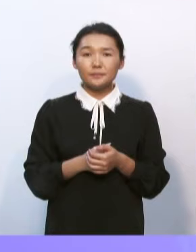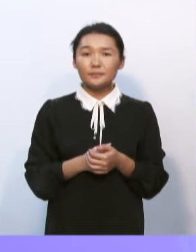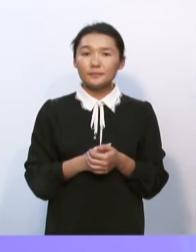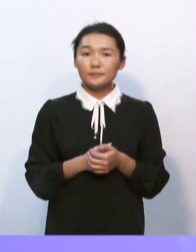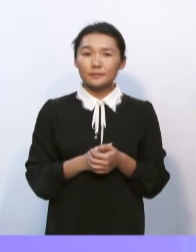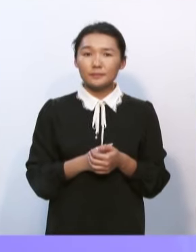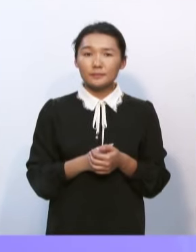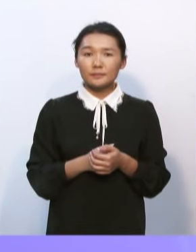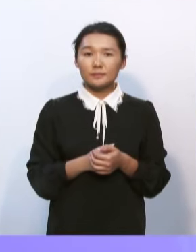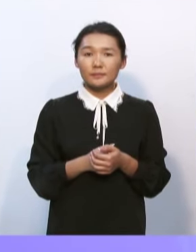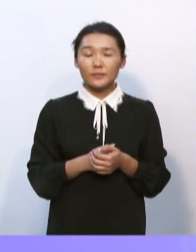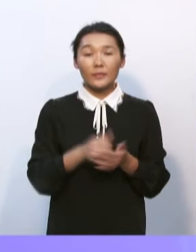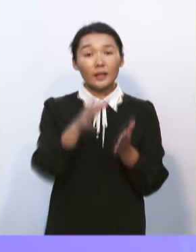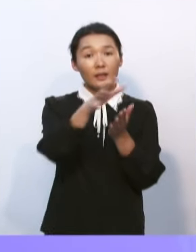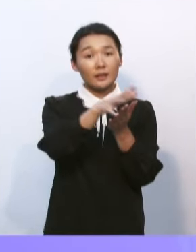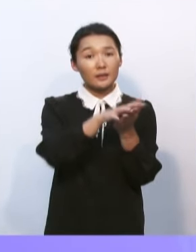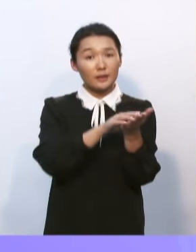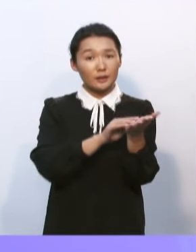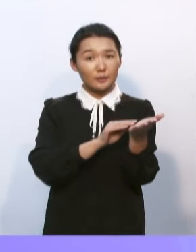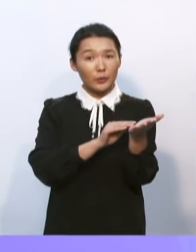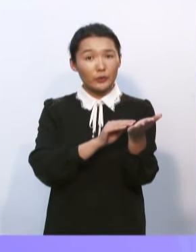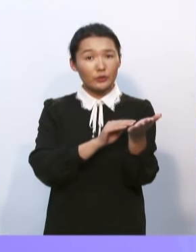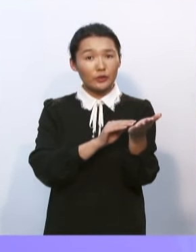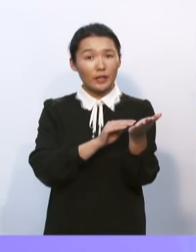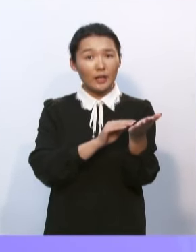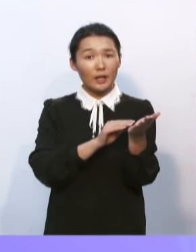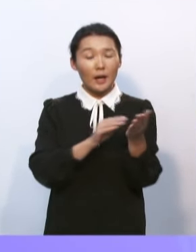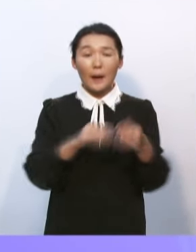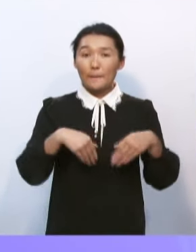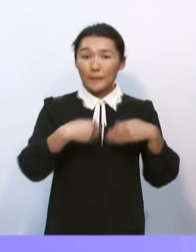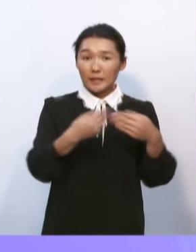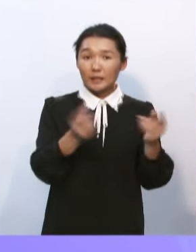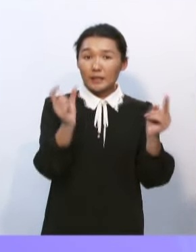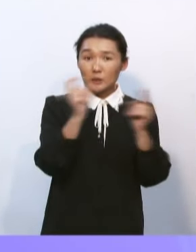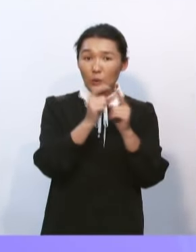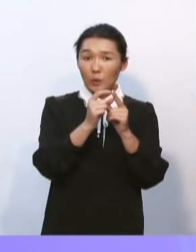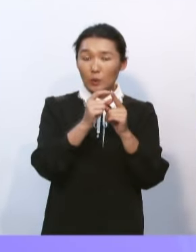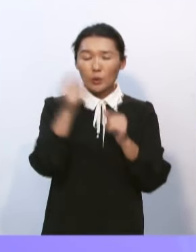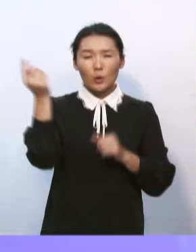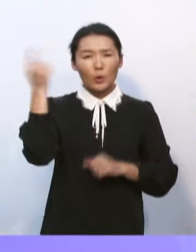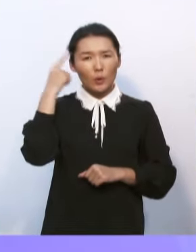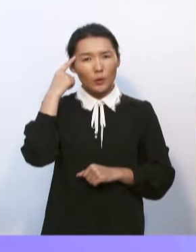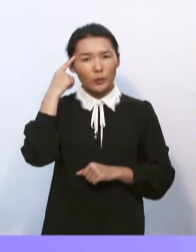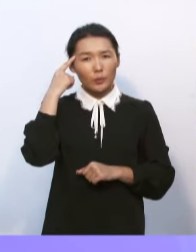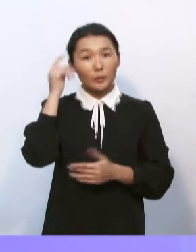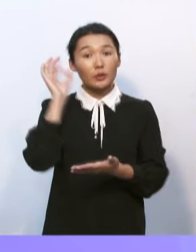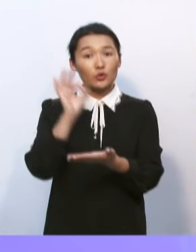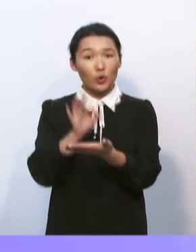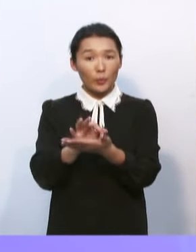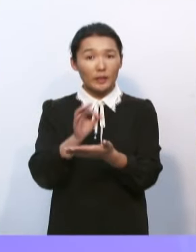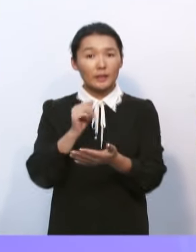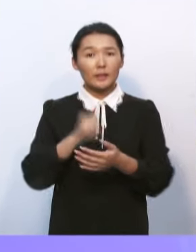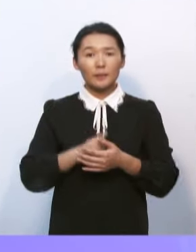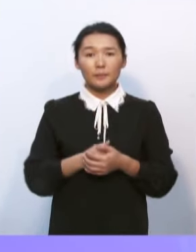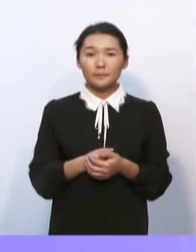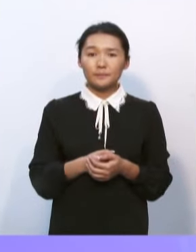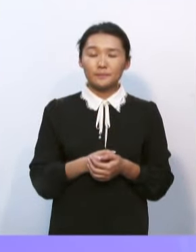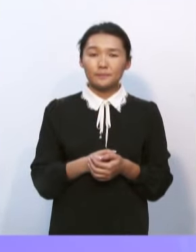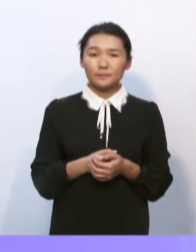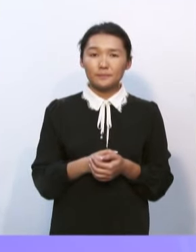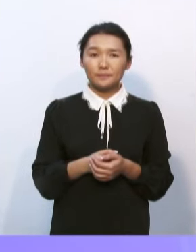Кананда текст боюнча берилген суроолорго ойлонуп, жооп бергиле.